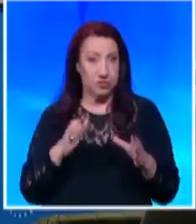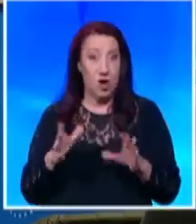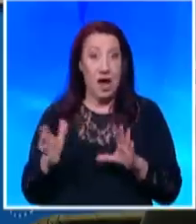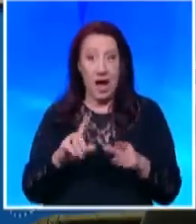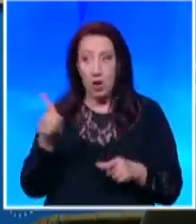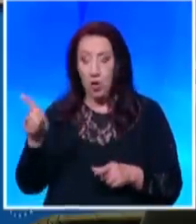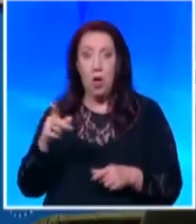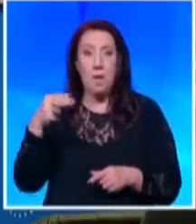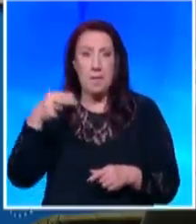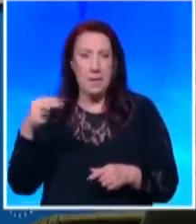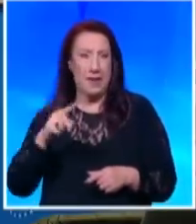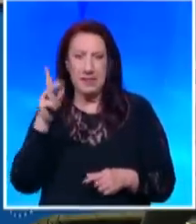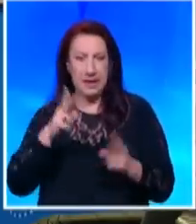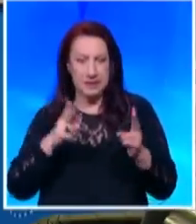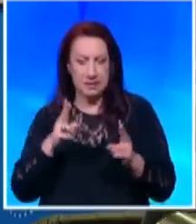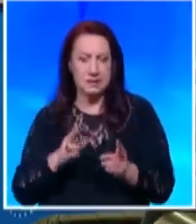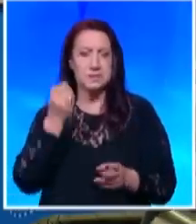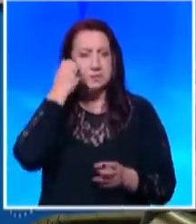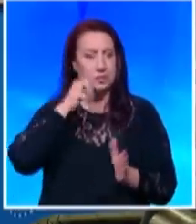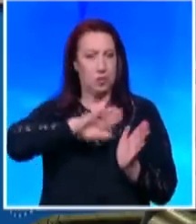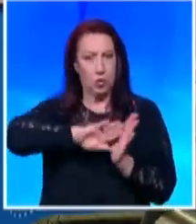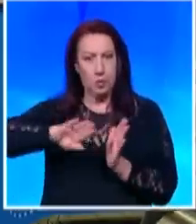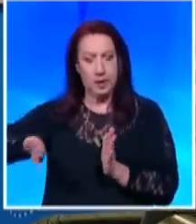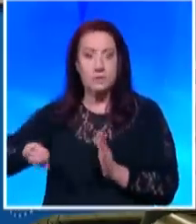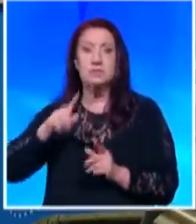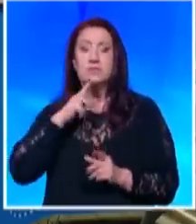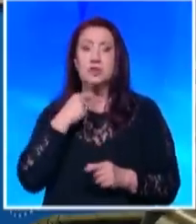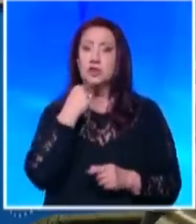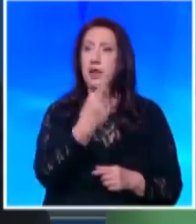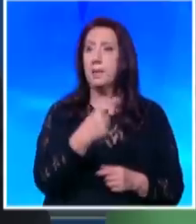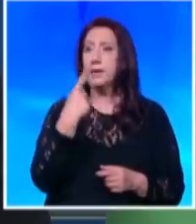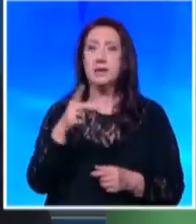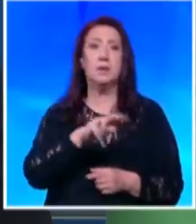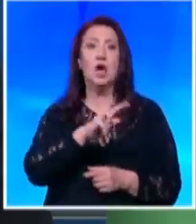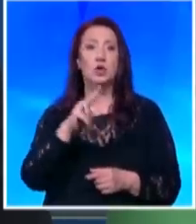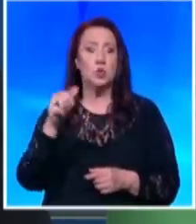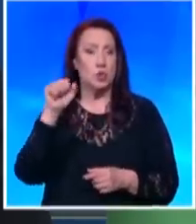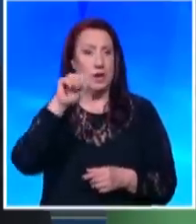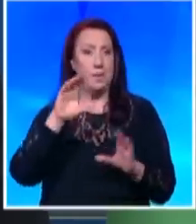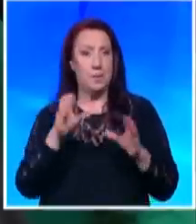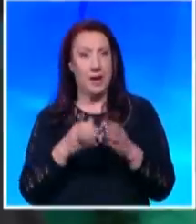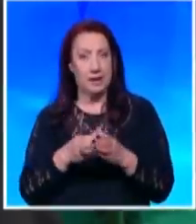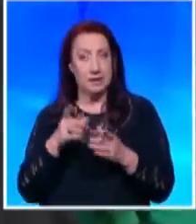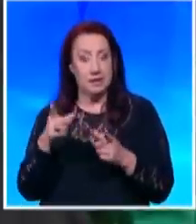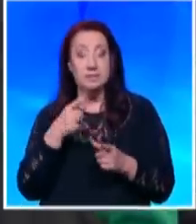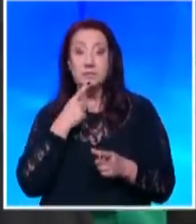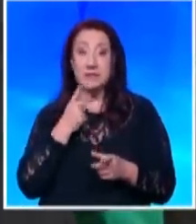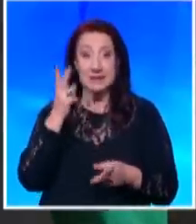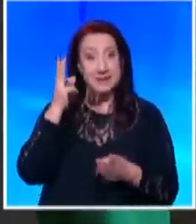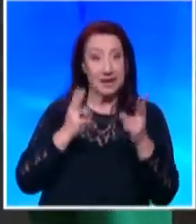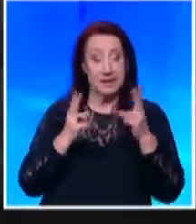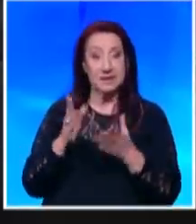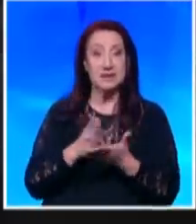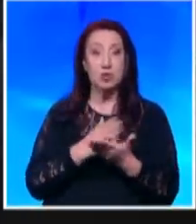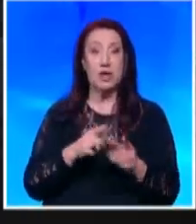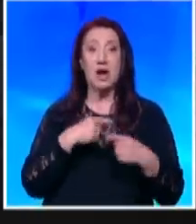партии да подадат по същия начин и да споделят тази отговорност. Дали министрите ще